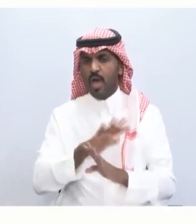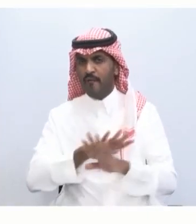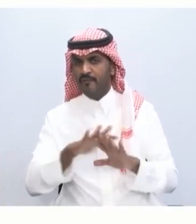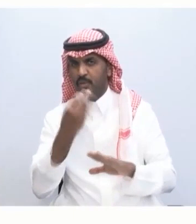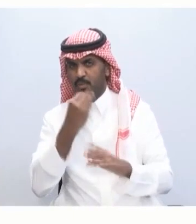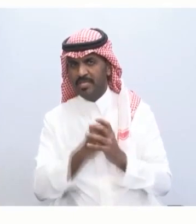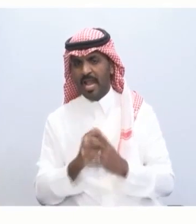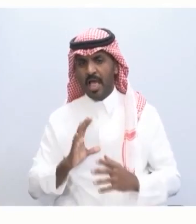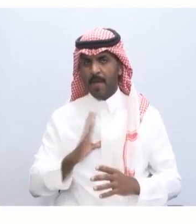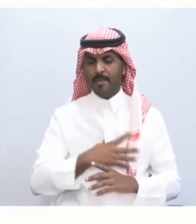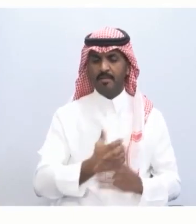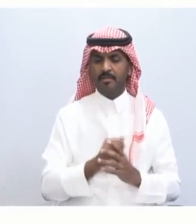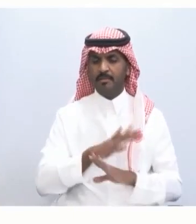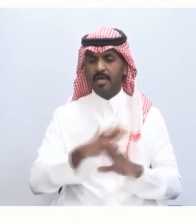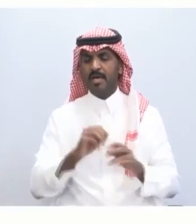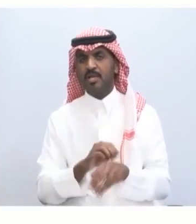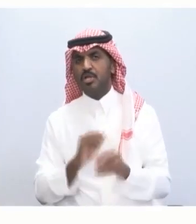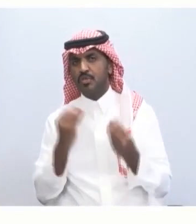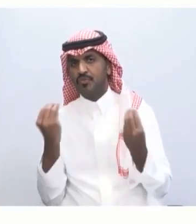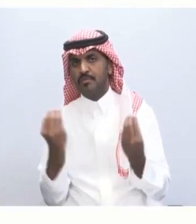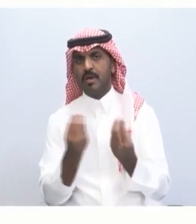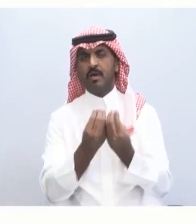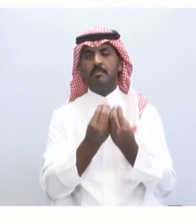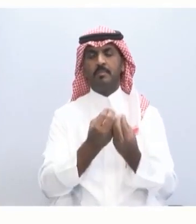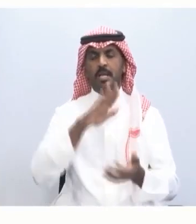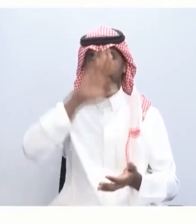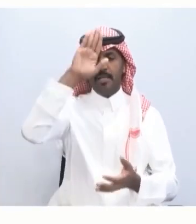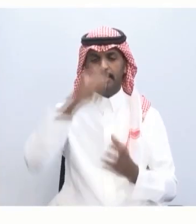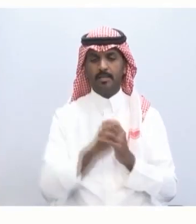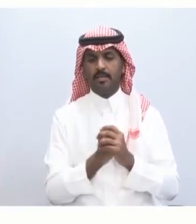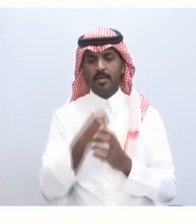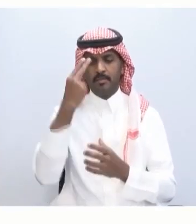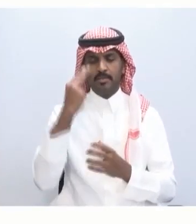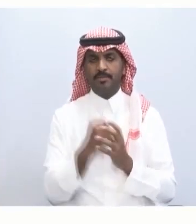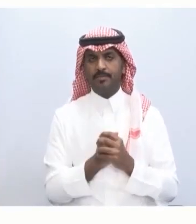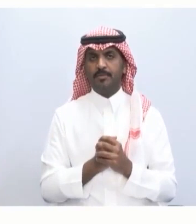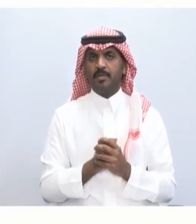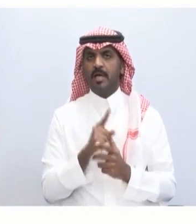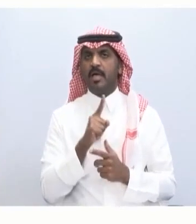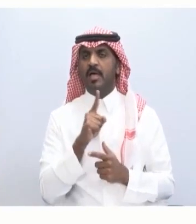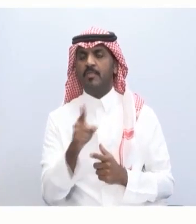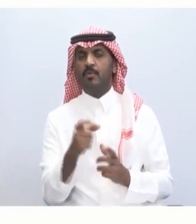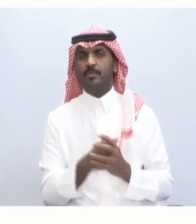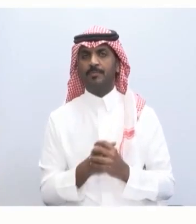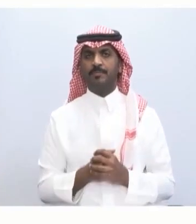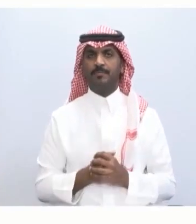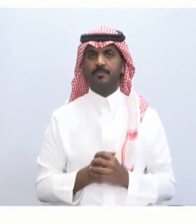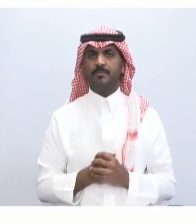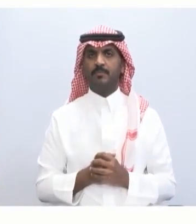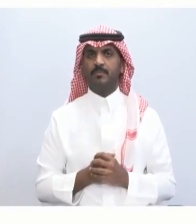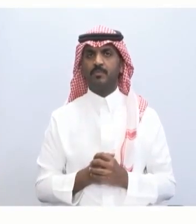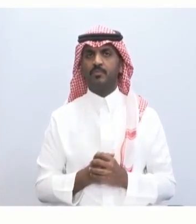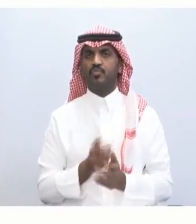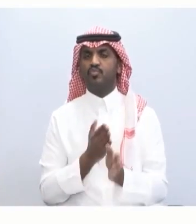لكي تمنعها من الانضمام الى الملك عبد العزيز هذا هو ابنائي